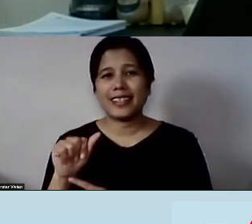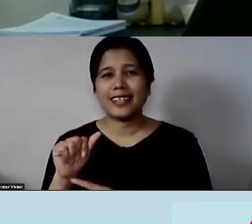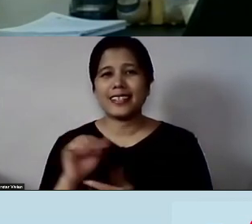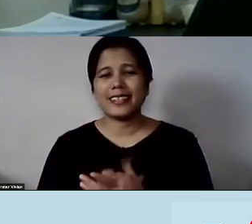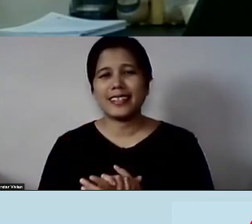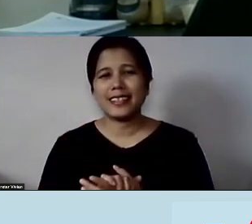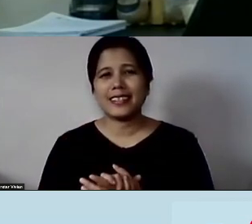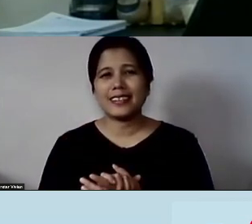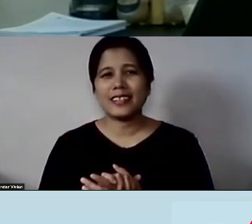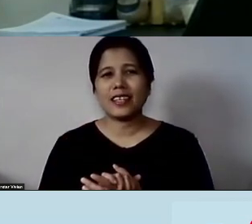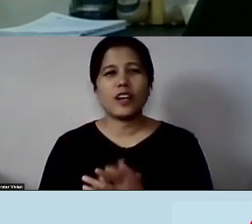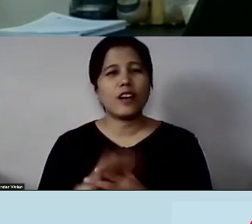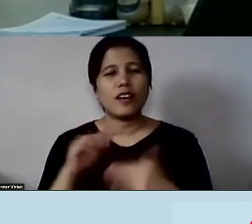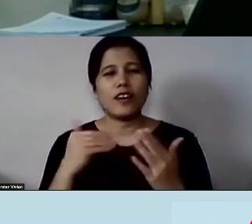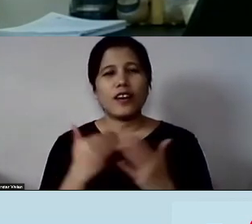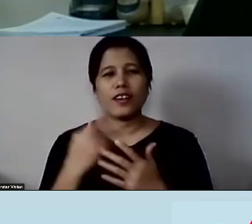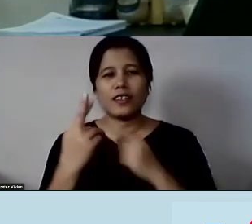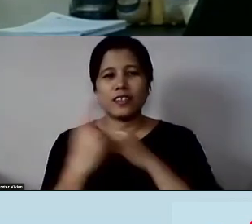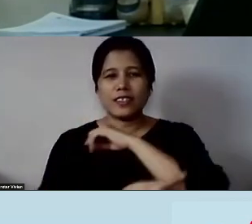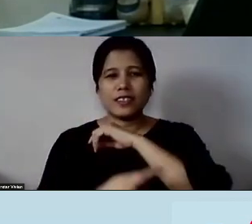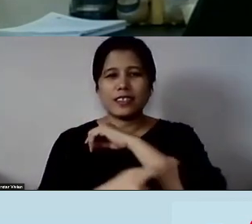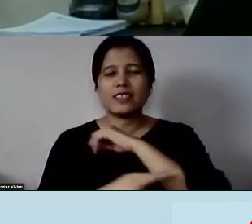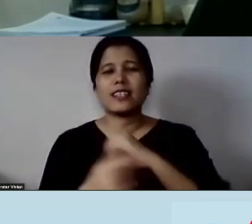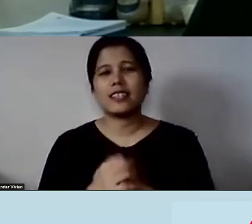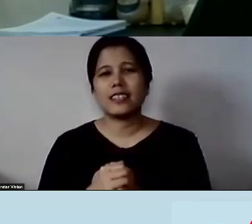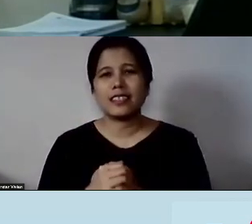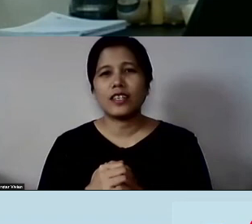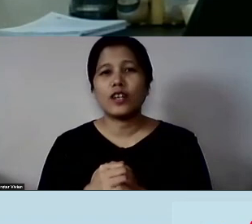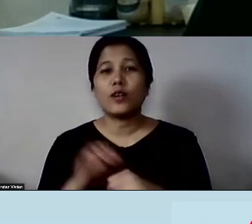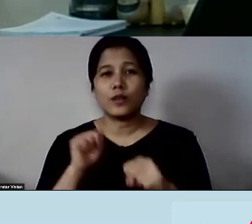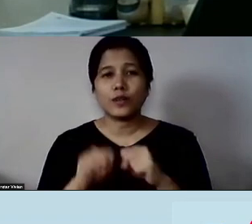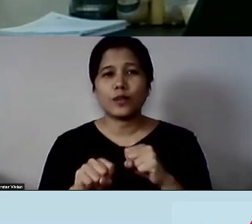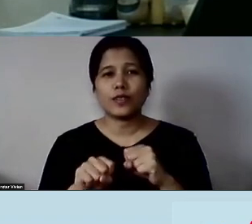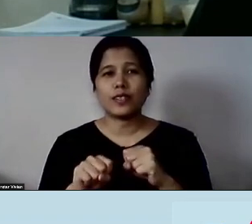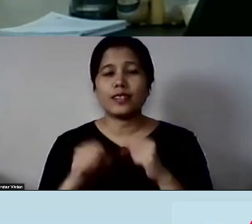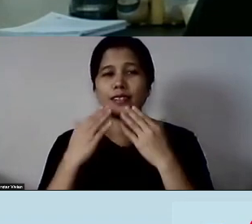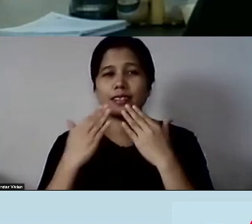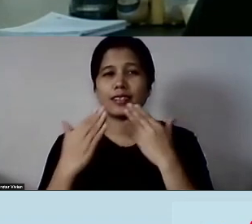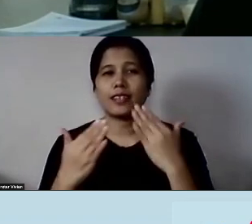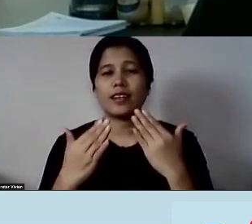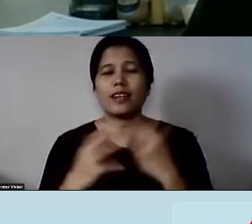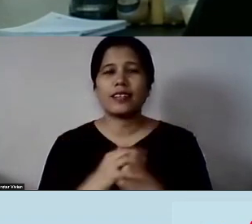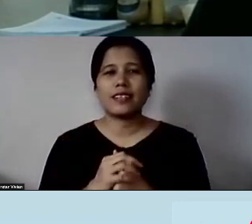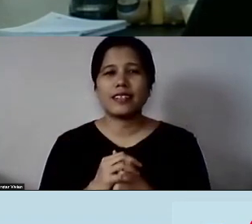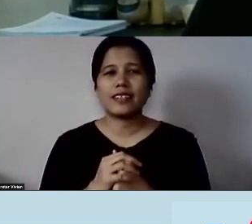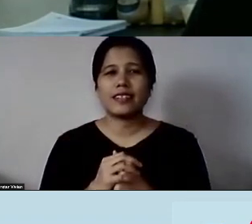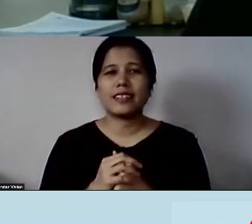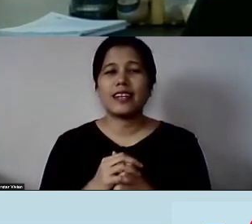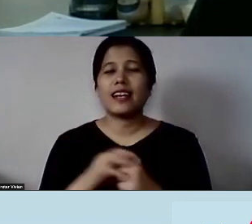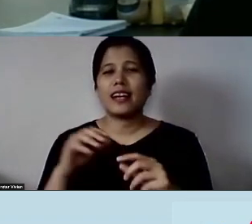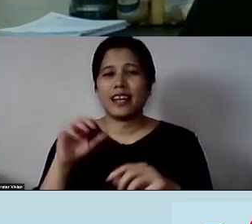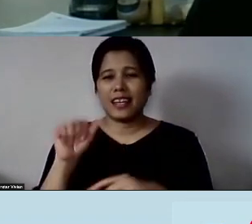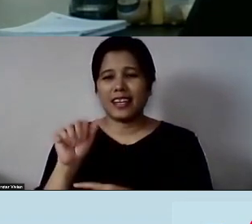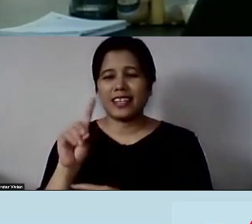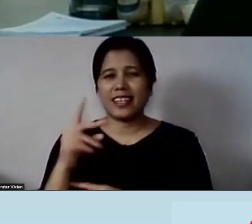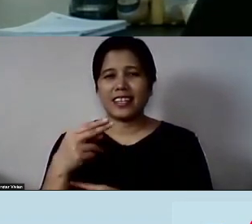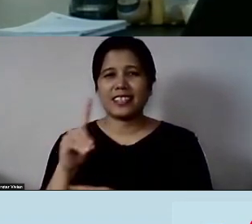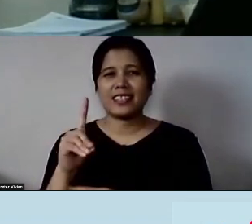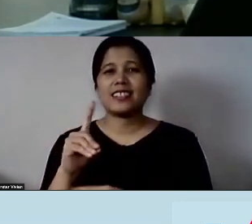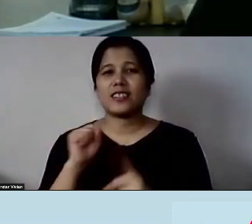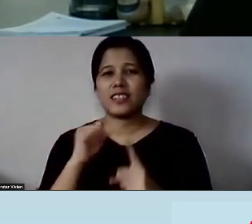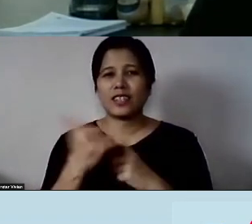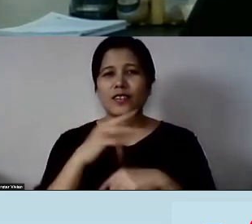ADHDSWCO, you know, regional dito po sa ASEAN, no? So po, Sir Zaldi, on behalf of the ADHD Society of the Philippines, I'd like to thank